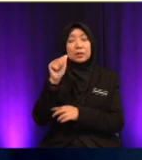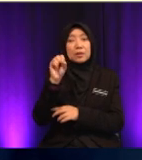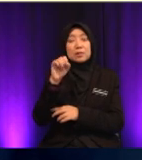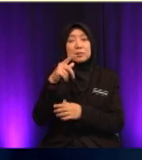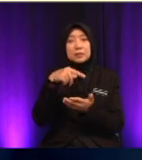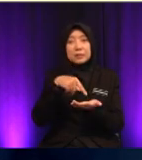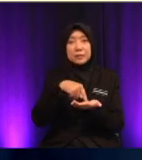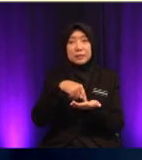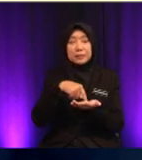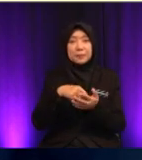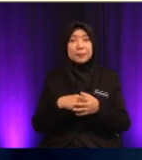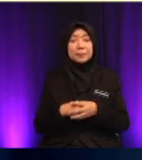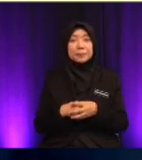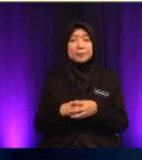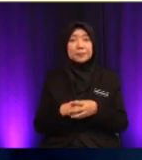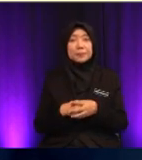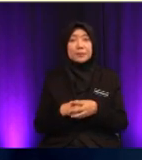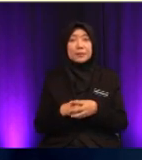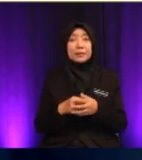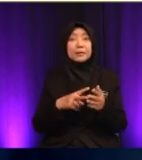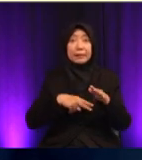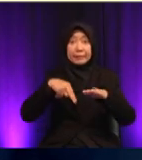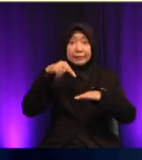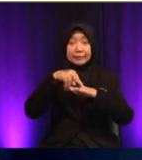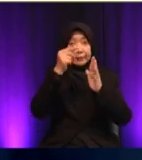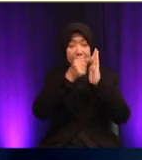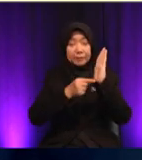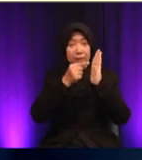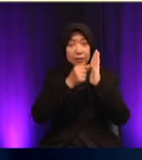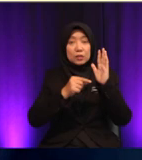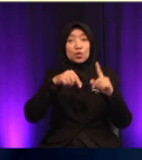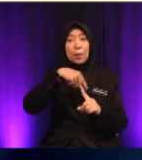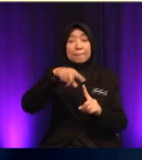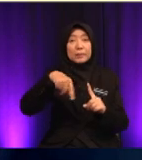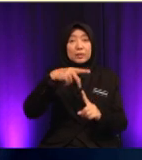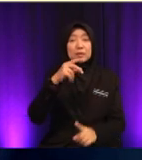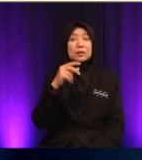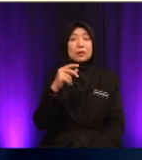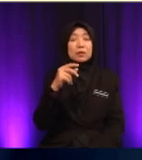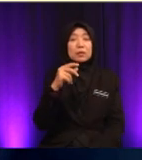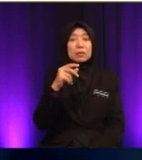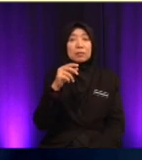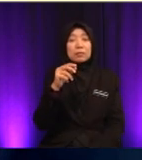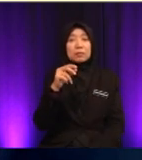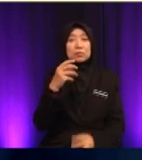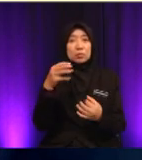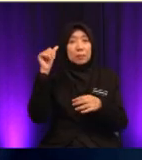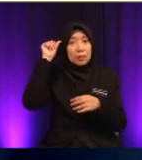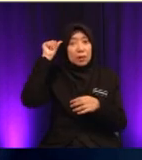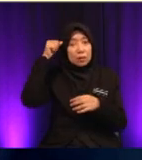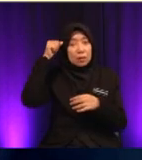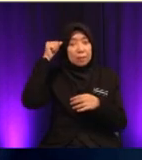klasik yang naik Tanpa Batas tadi mana dia menganggap tenaga cahaya Inilah